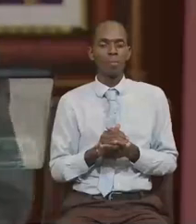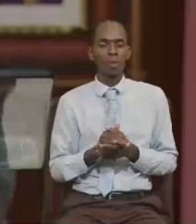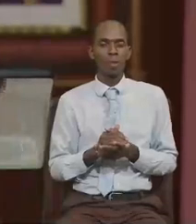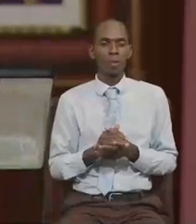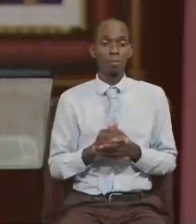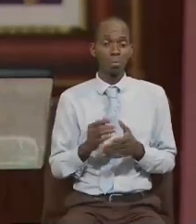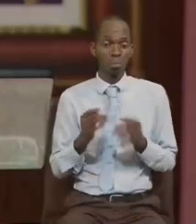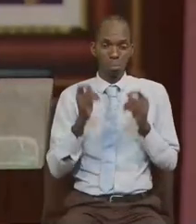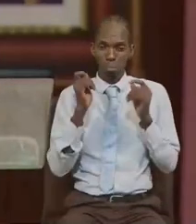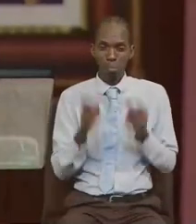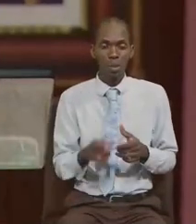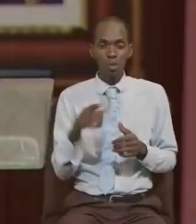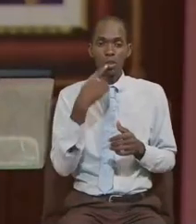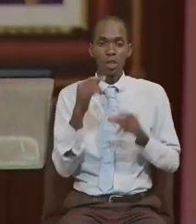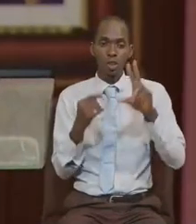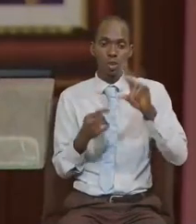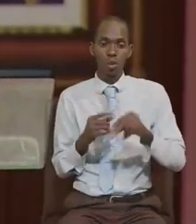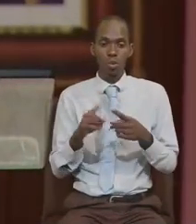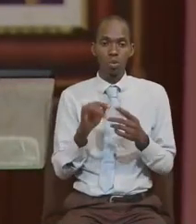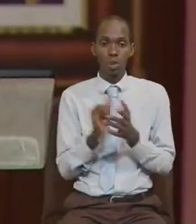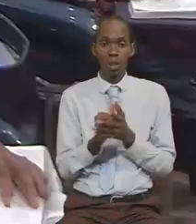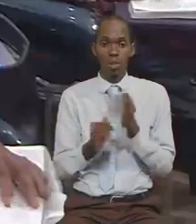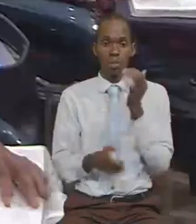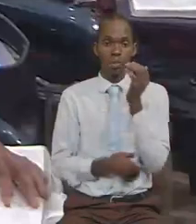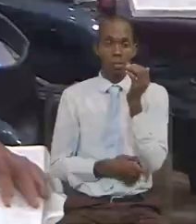Dès que tu dis non à cette tentation, une grande puissance viendra.